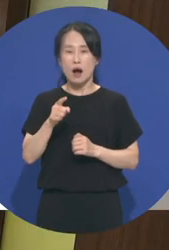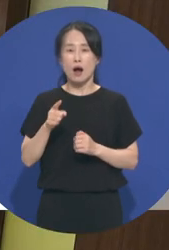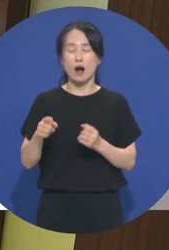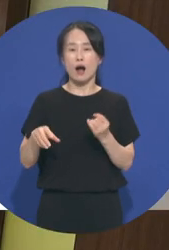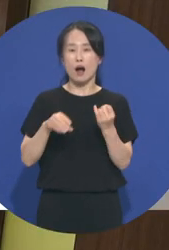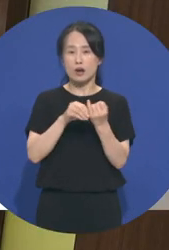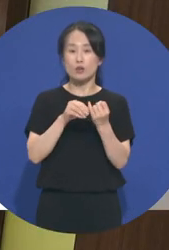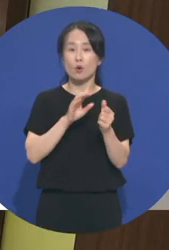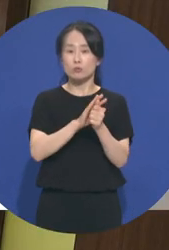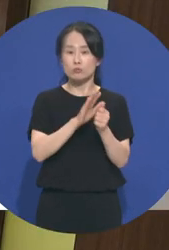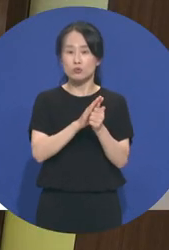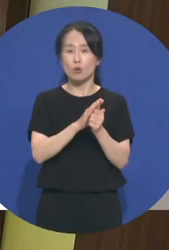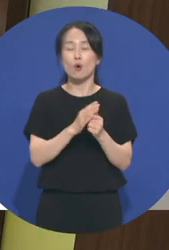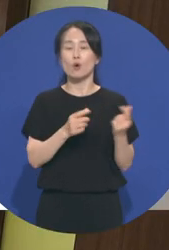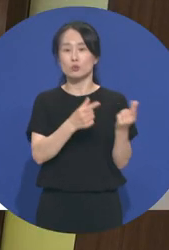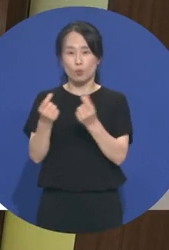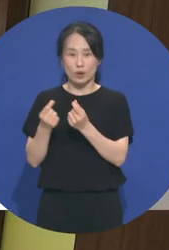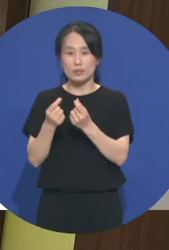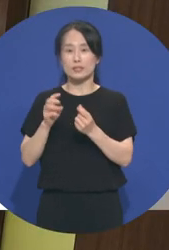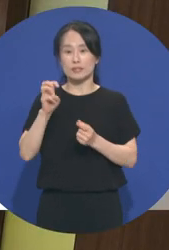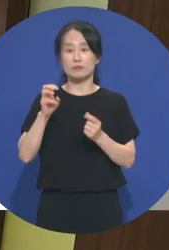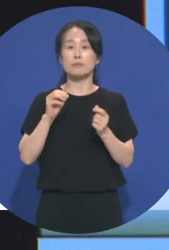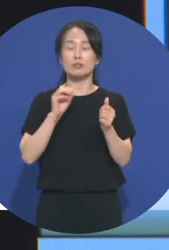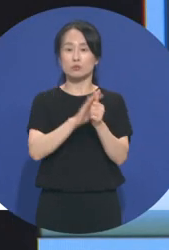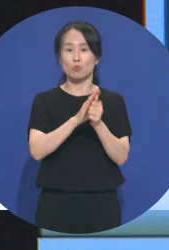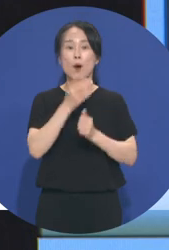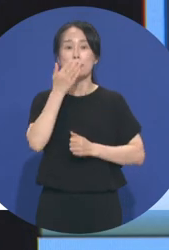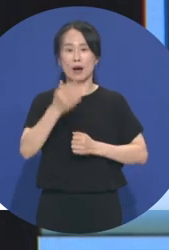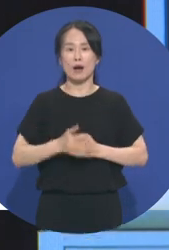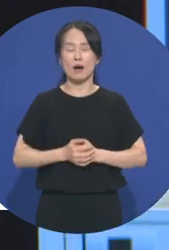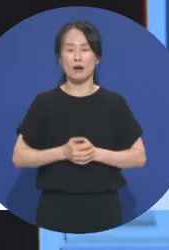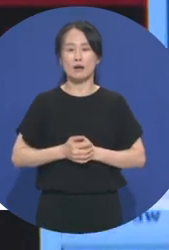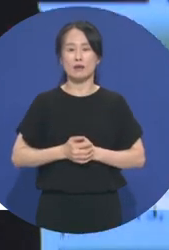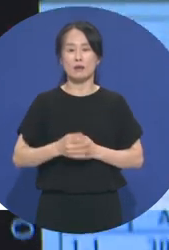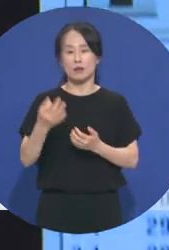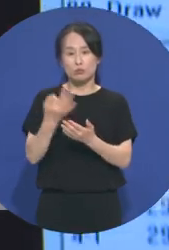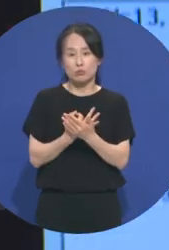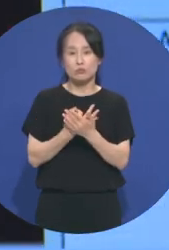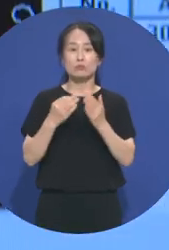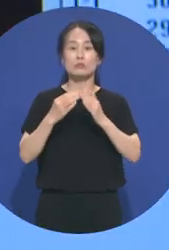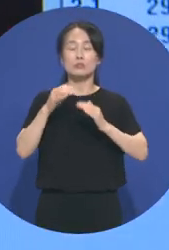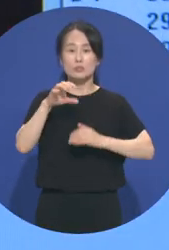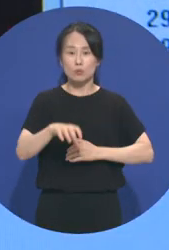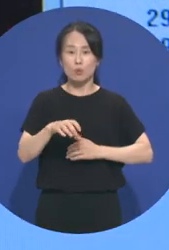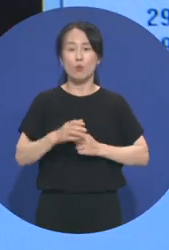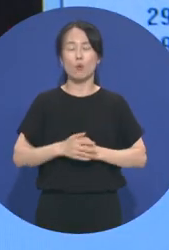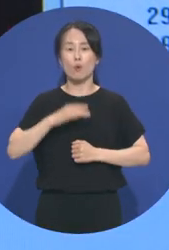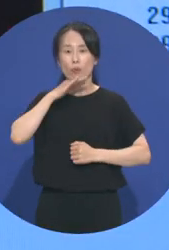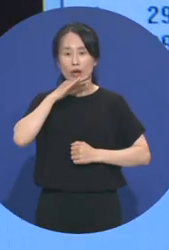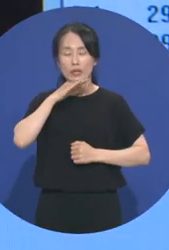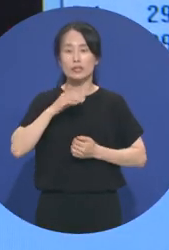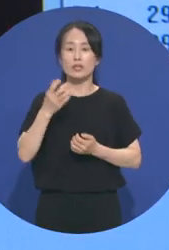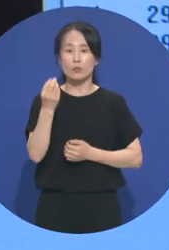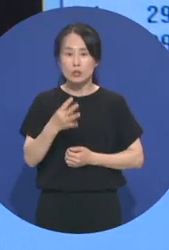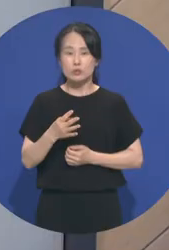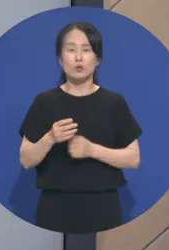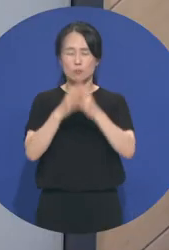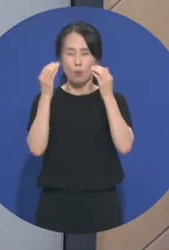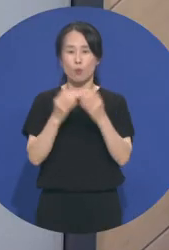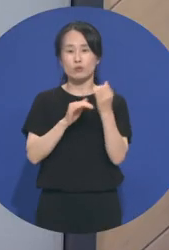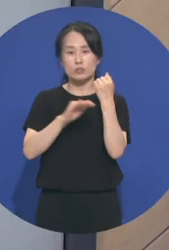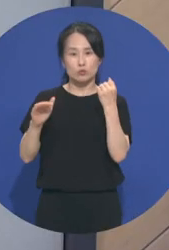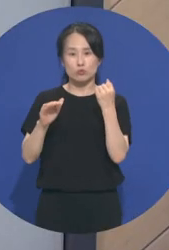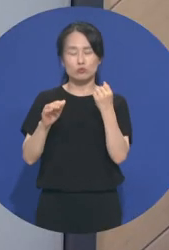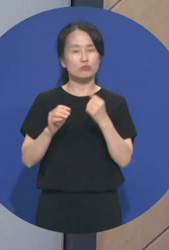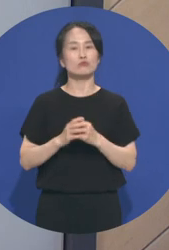등 동일한 금액을 지원받을 수 있게 됐습니다. 난임 시술 지원에 방해가 됐던 소득과 거주지, 횟수, 나이까지